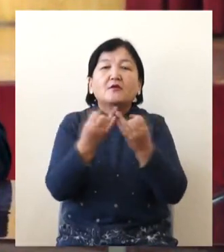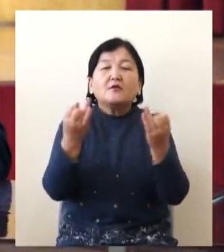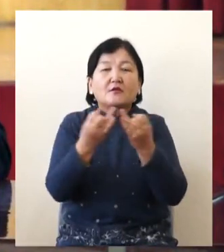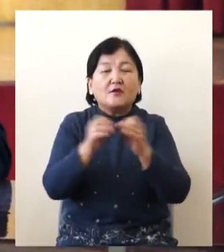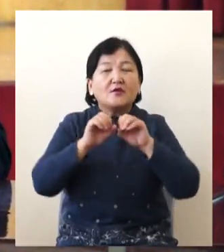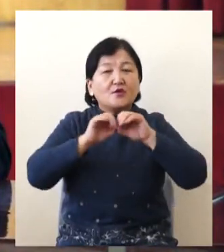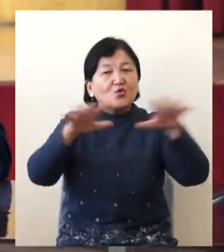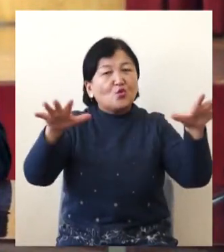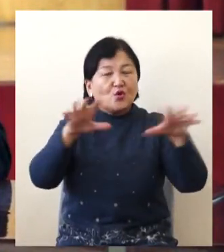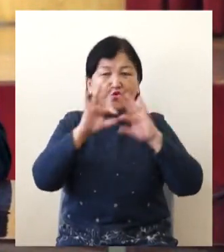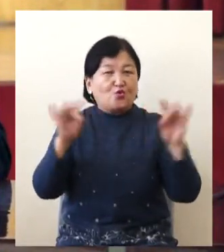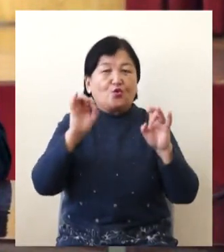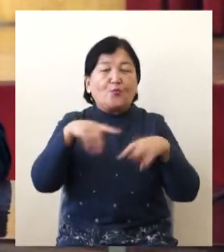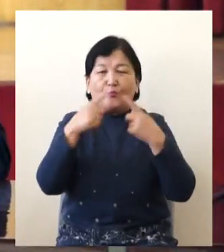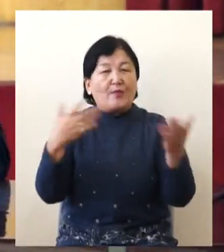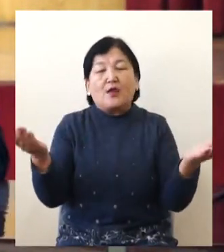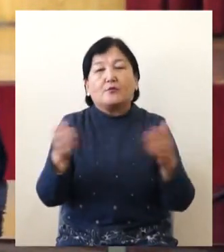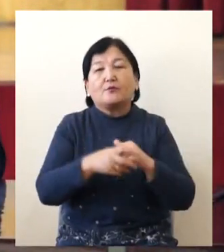бол.